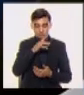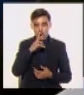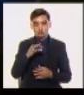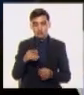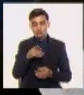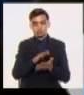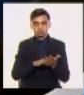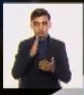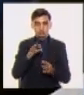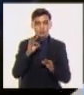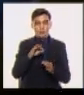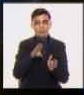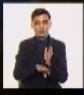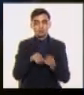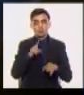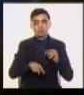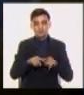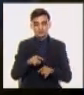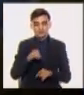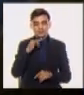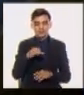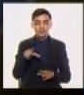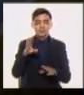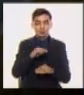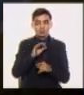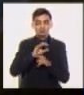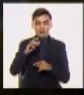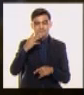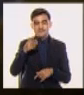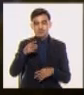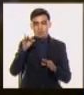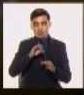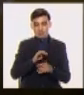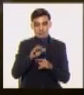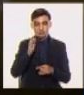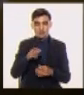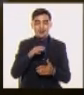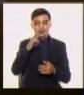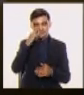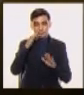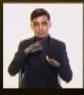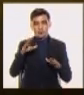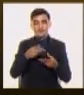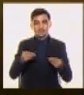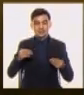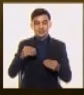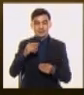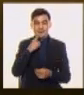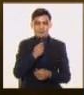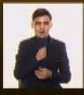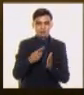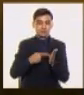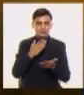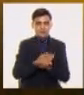она пройдет без родственников. Им потом отправят видео. В Казахстане продолжается весенний призыв в армию, но проходит